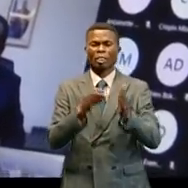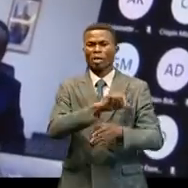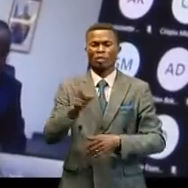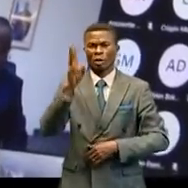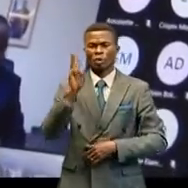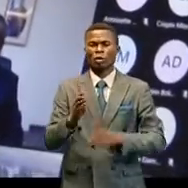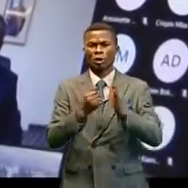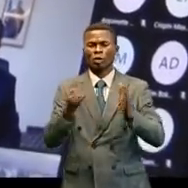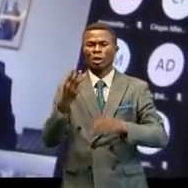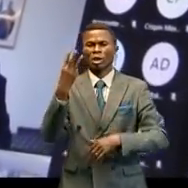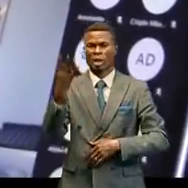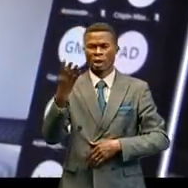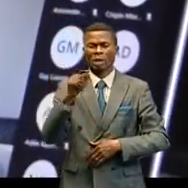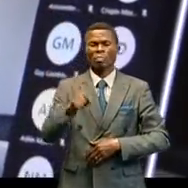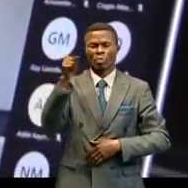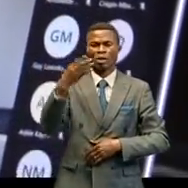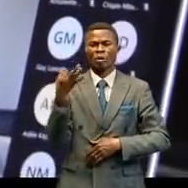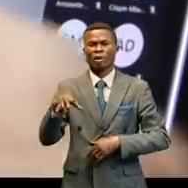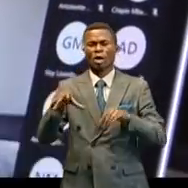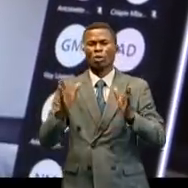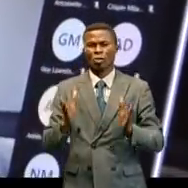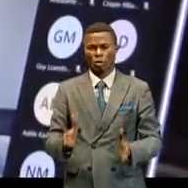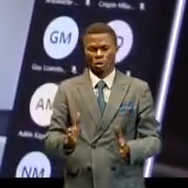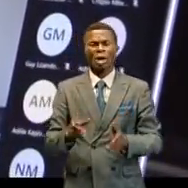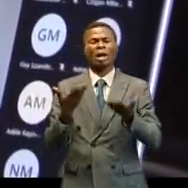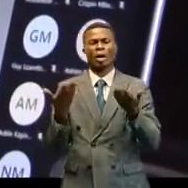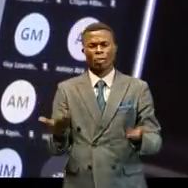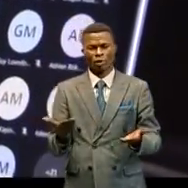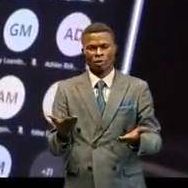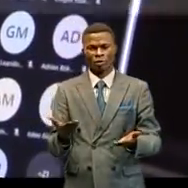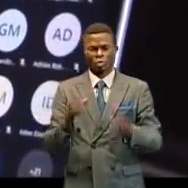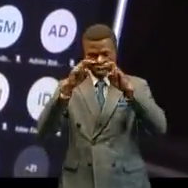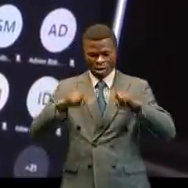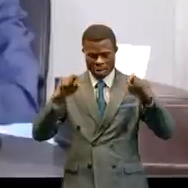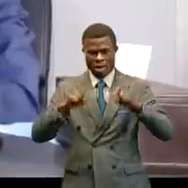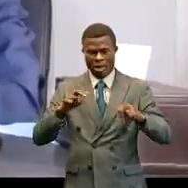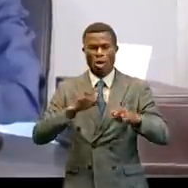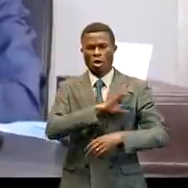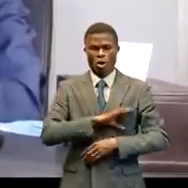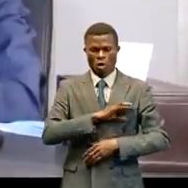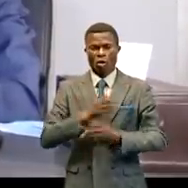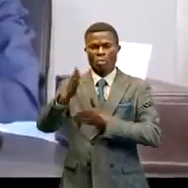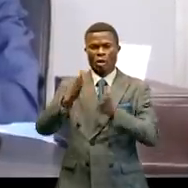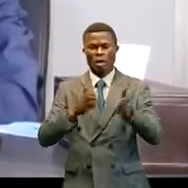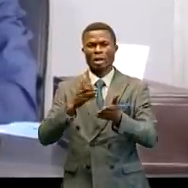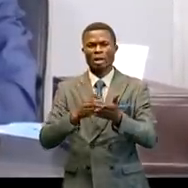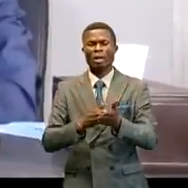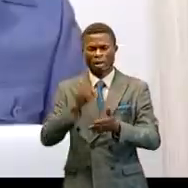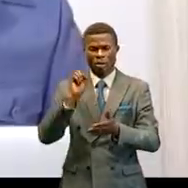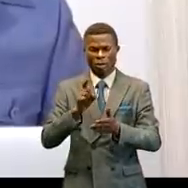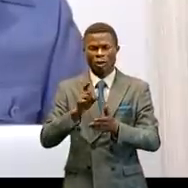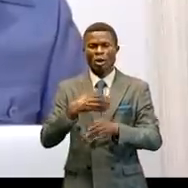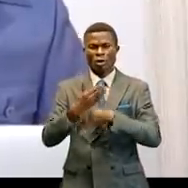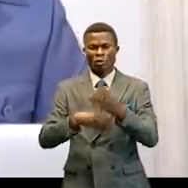374 milliards de francs congolais. Ainsi, l'analyse du comportement de recettes devrait